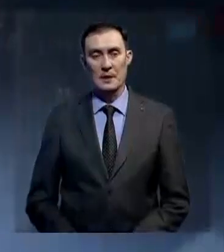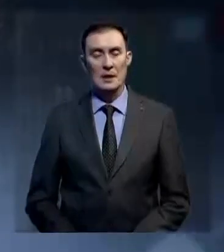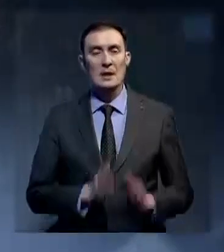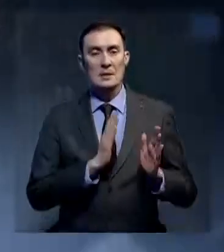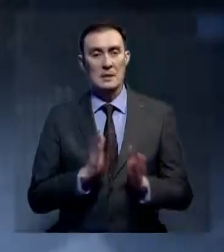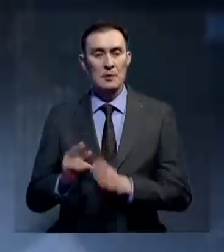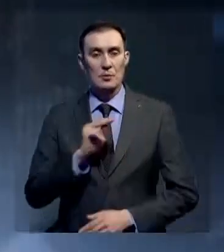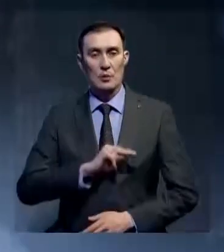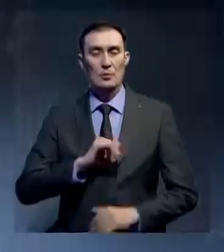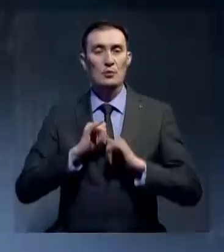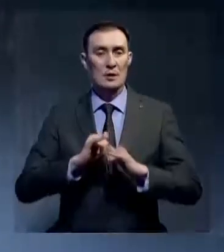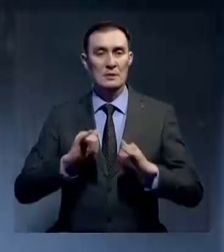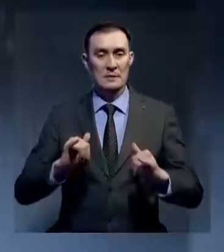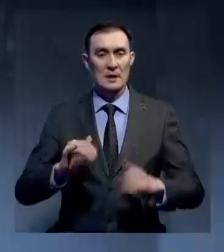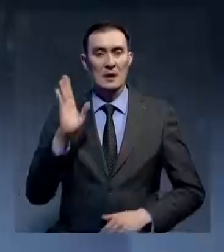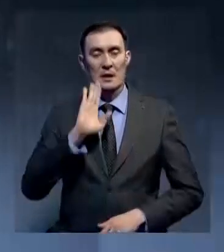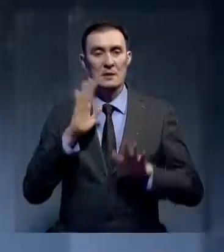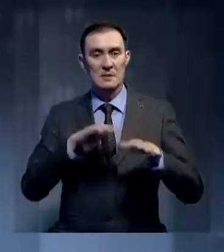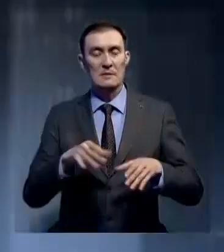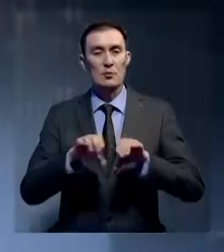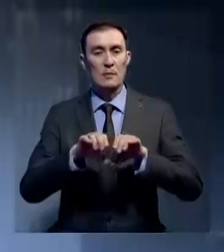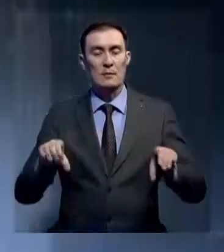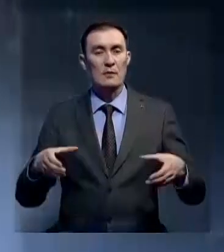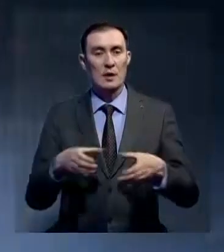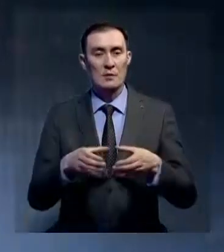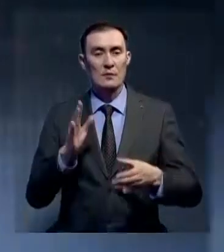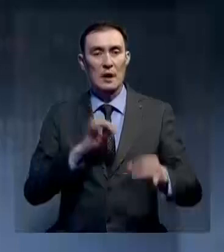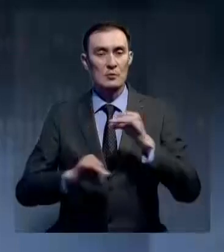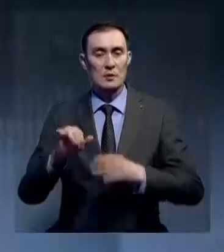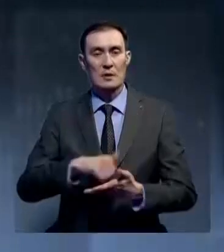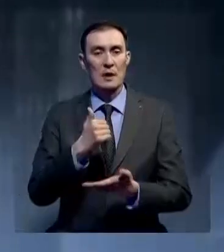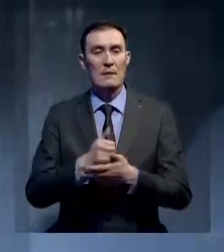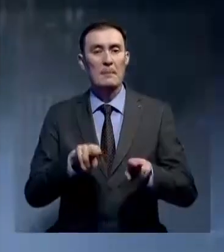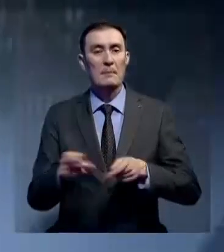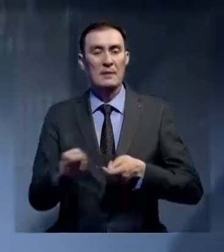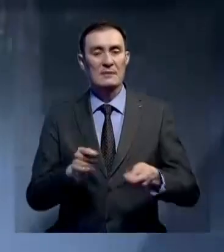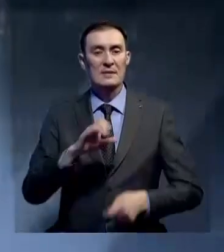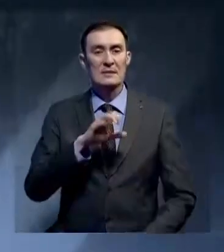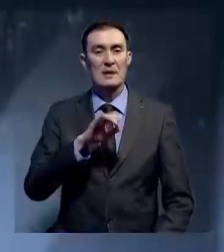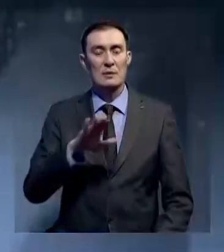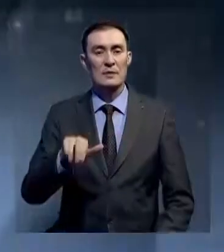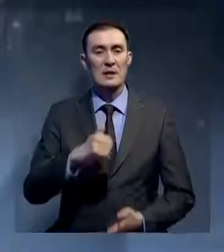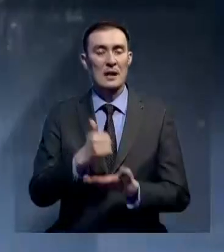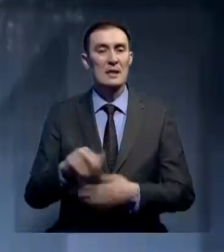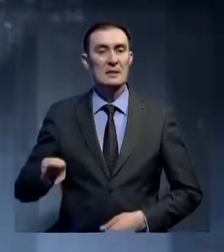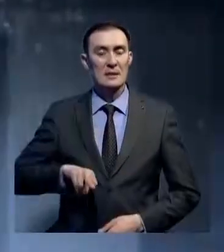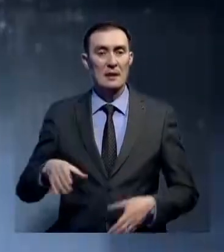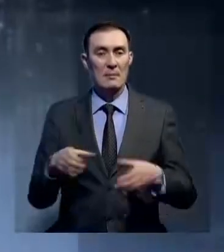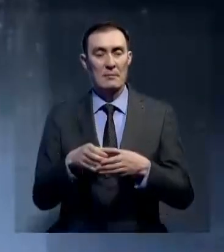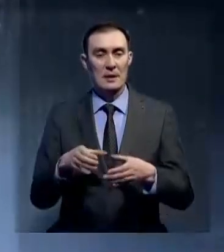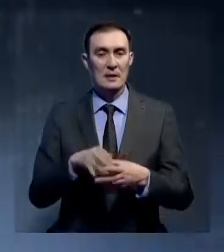Стабильную работу и развитие Каспийского трубопроводного консорциума сегодня обсудил глава правительства Алихан Смаилов и генеральный директор